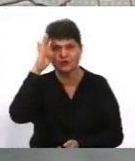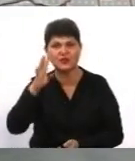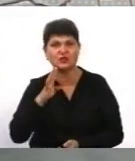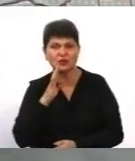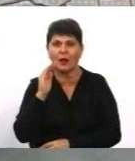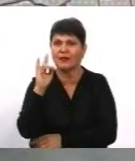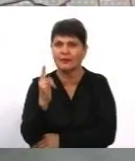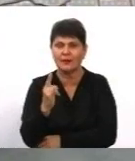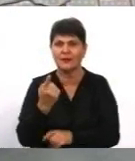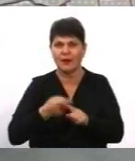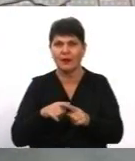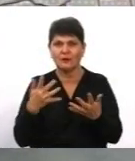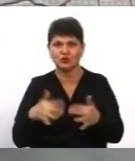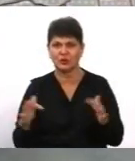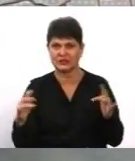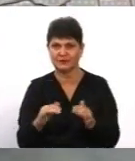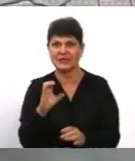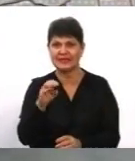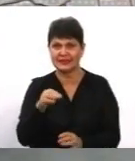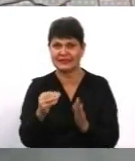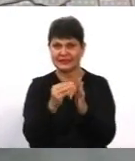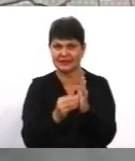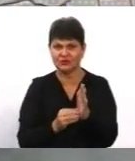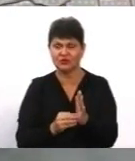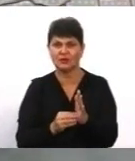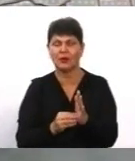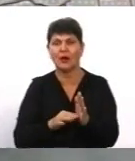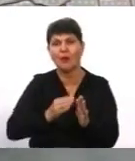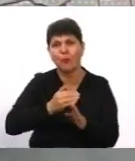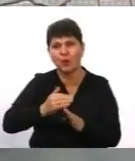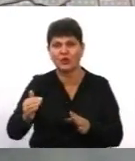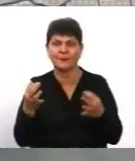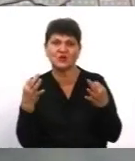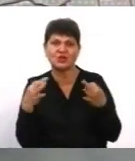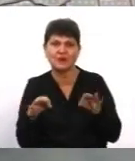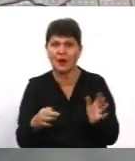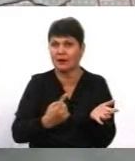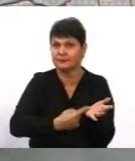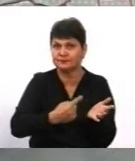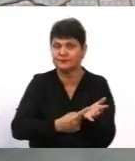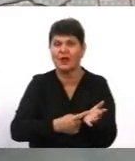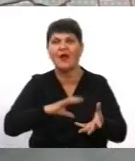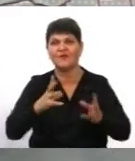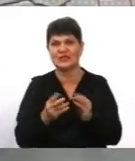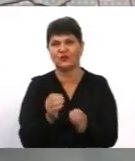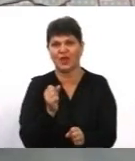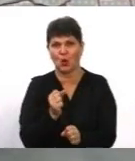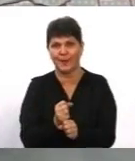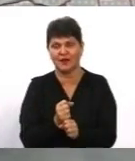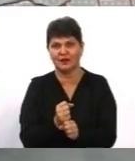І збираються такі вже статистичні дані, які потім дозволяють вже ними оперувати і робити якісь висновки. Так от ми